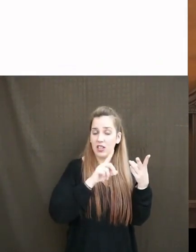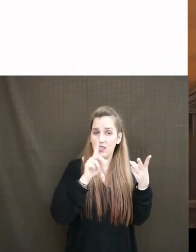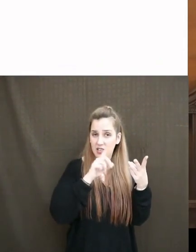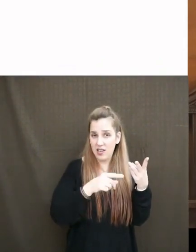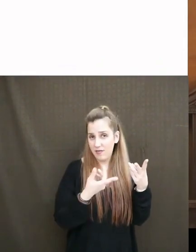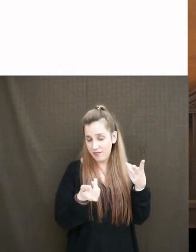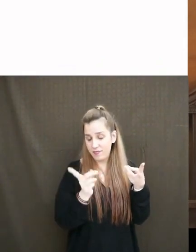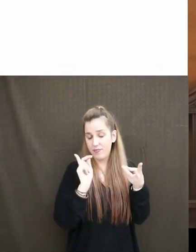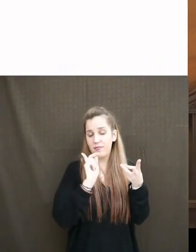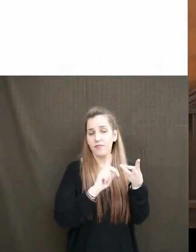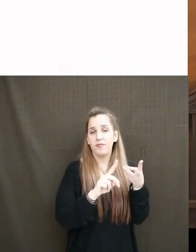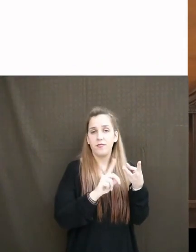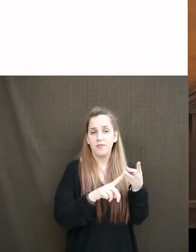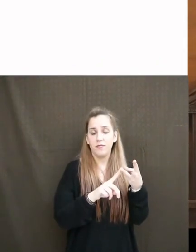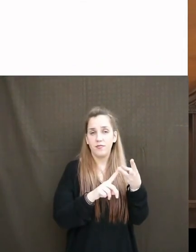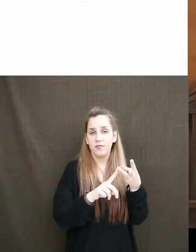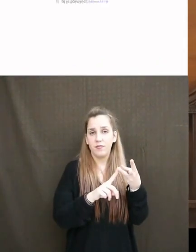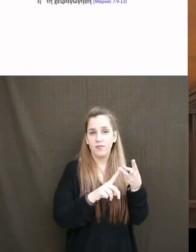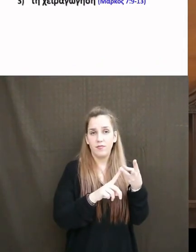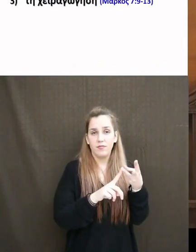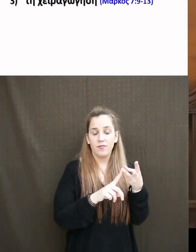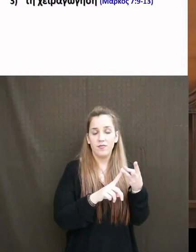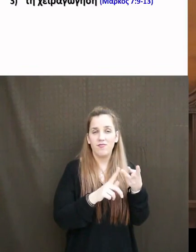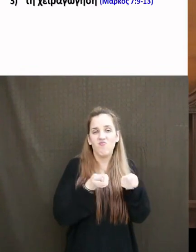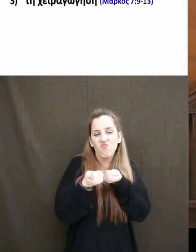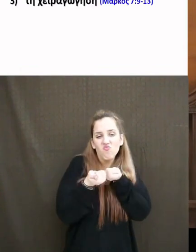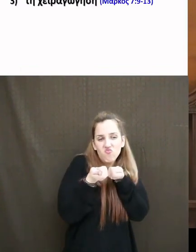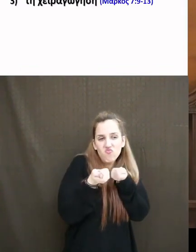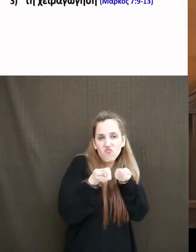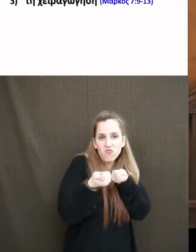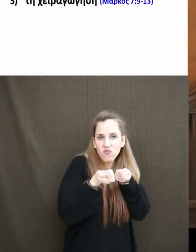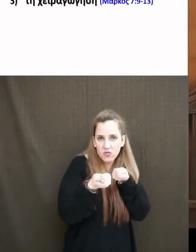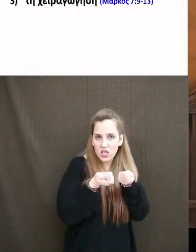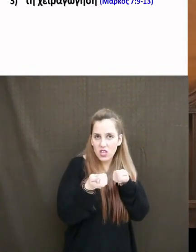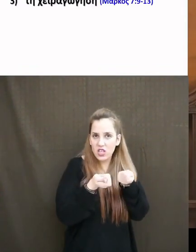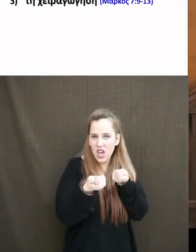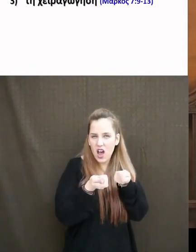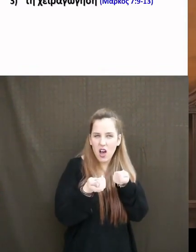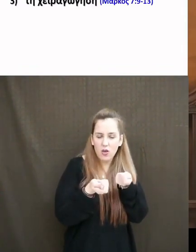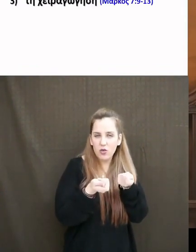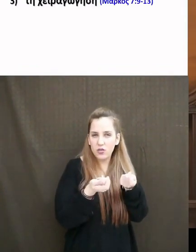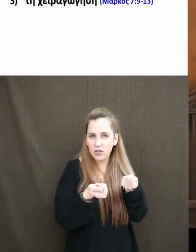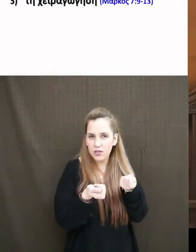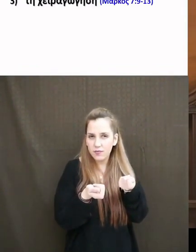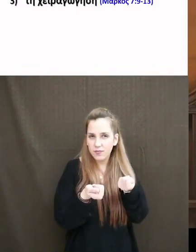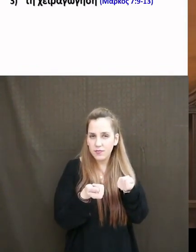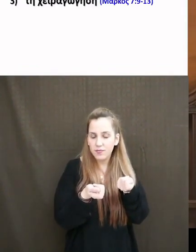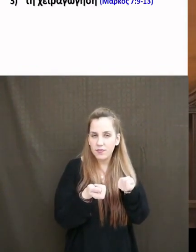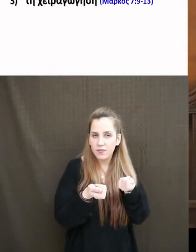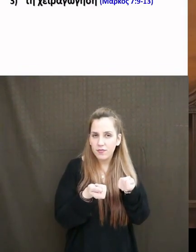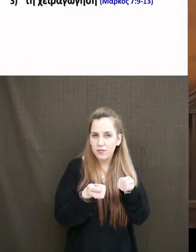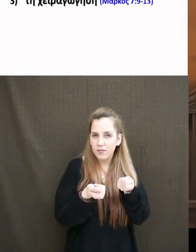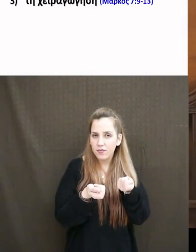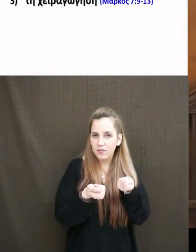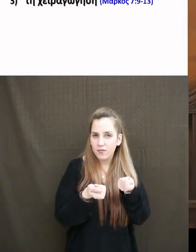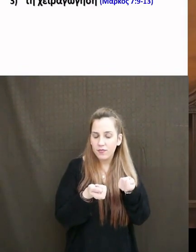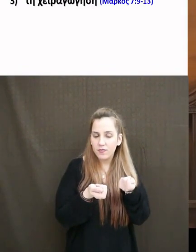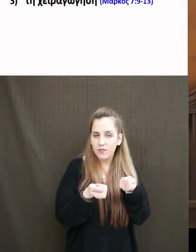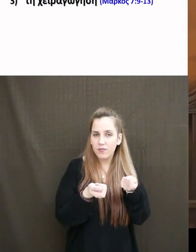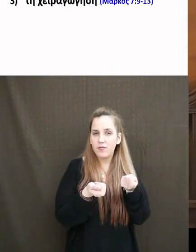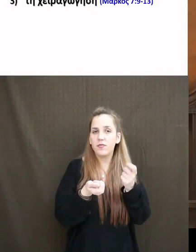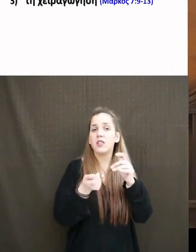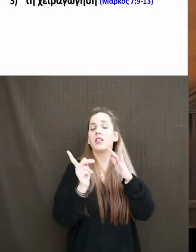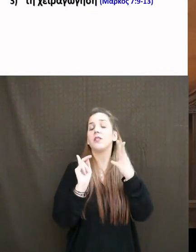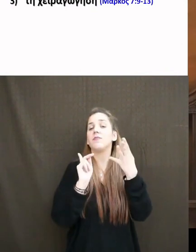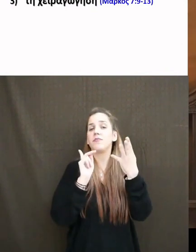Χριστό, με τη χειραγώγηση, όταν οδηγείς ανθρώπους να παραβαίνουν τελικά τις εντολές του Θεού,